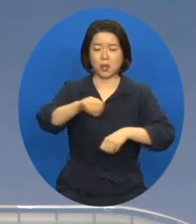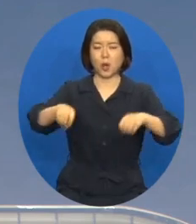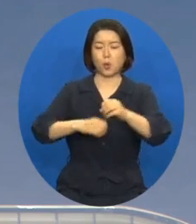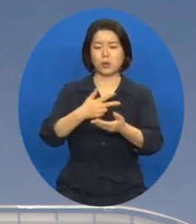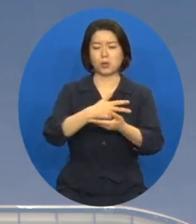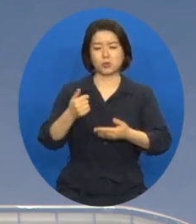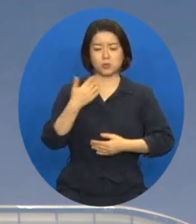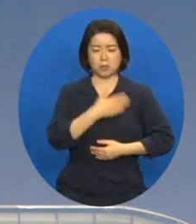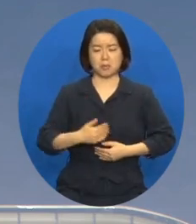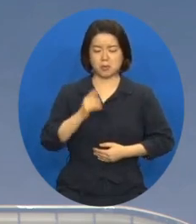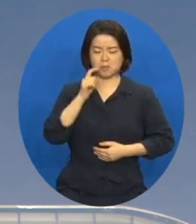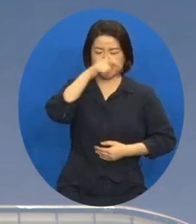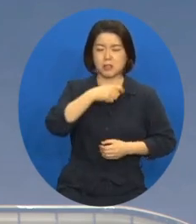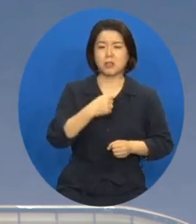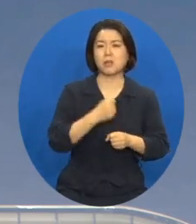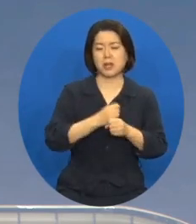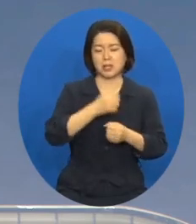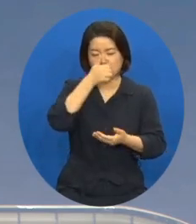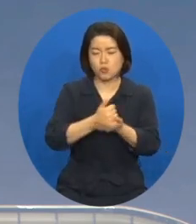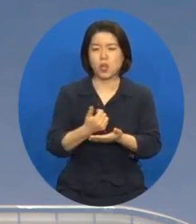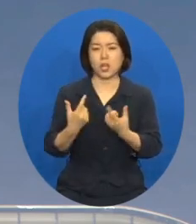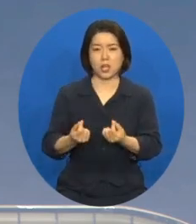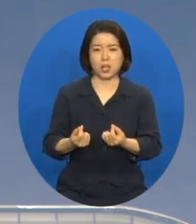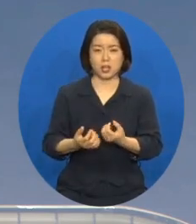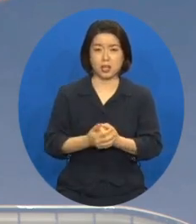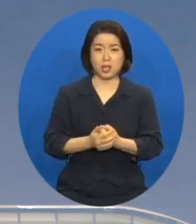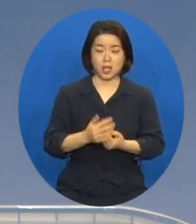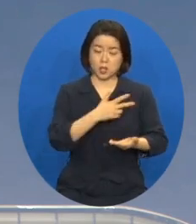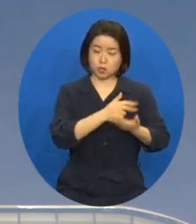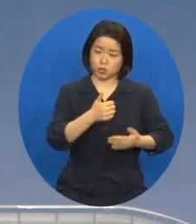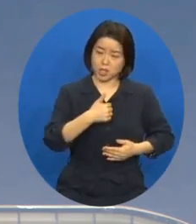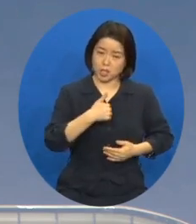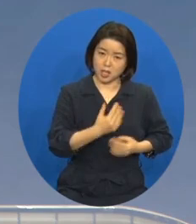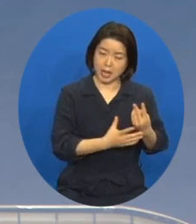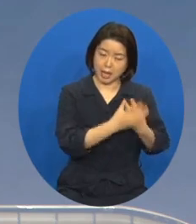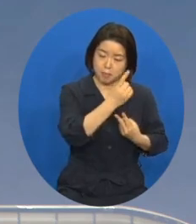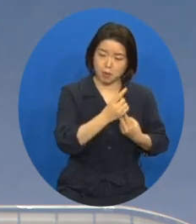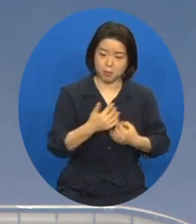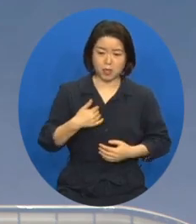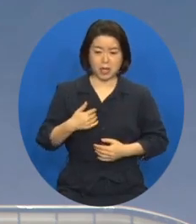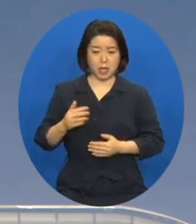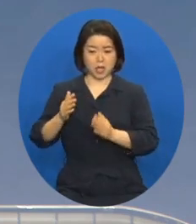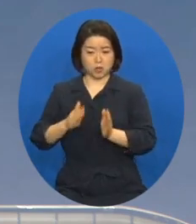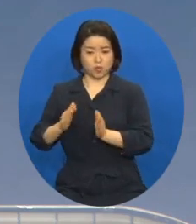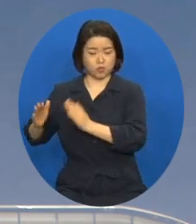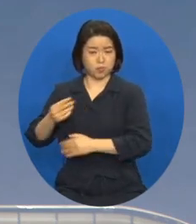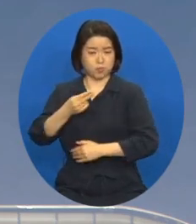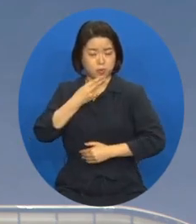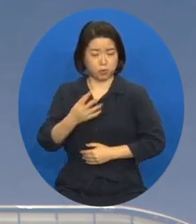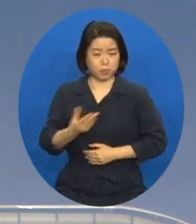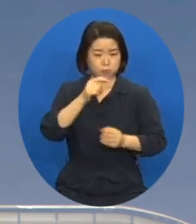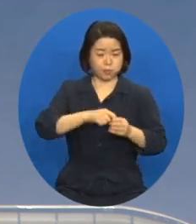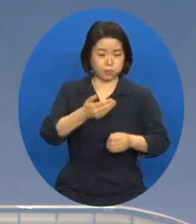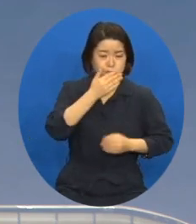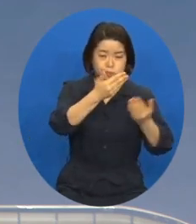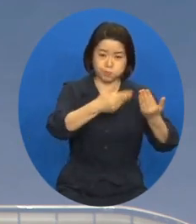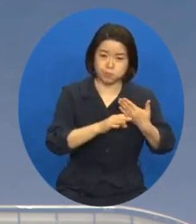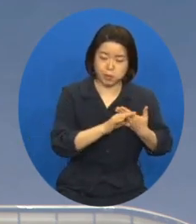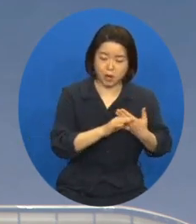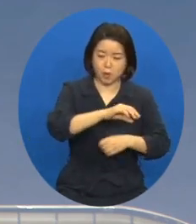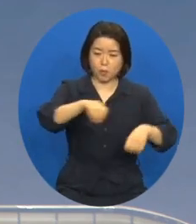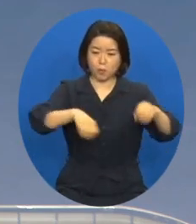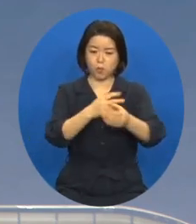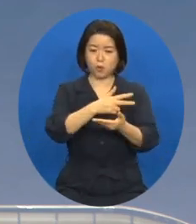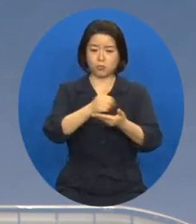죄를 짓는, 주님과 내가 한 몸이 되는데 내가 전혀 준비 없이 성찬을 받으면 오히려 주님의 몸을